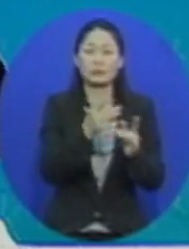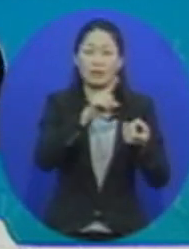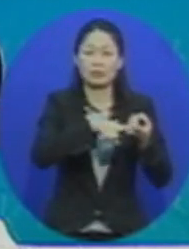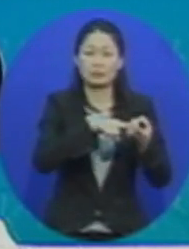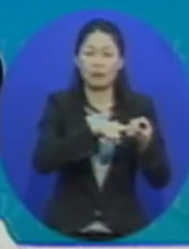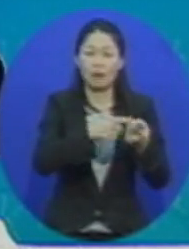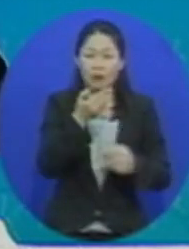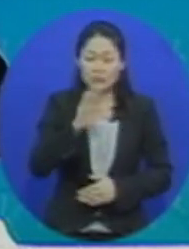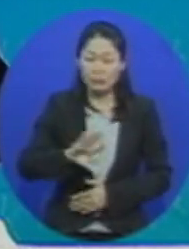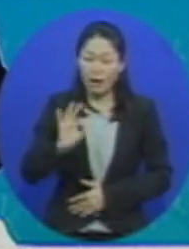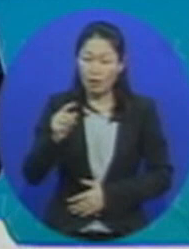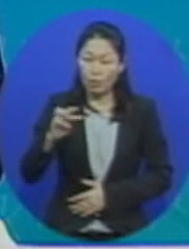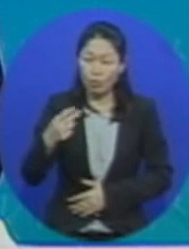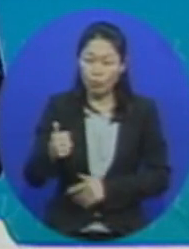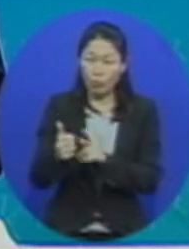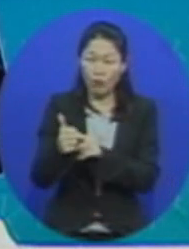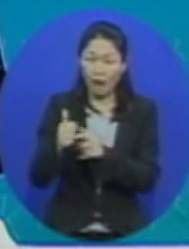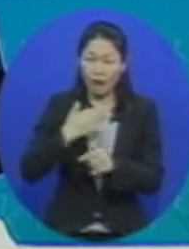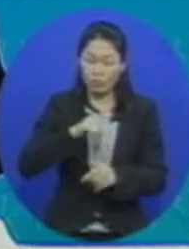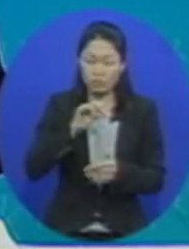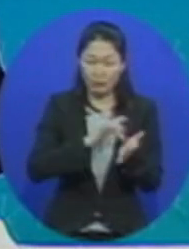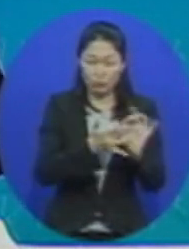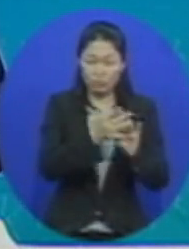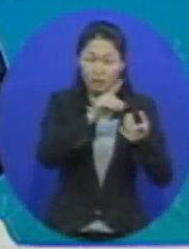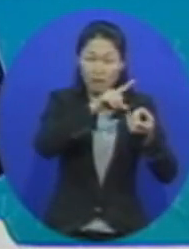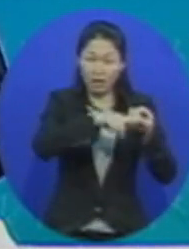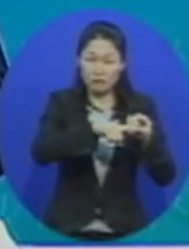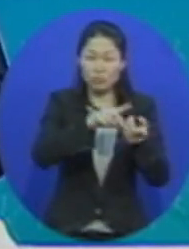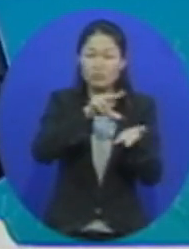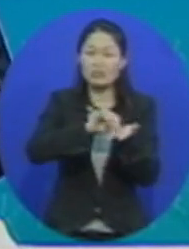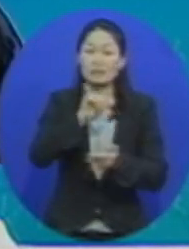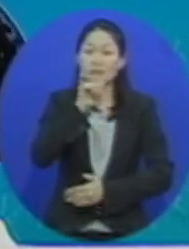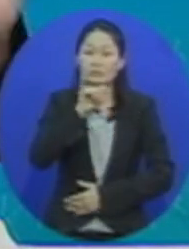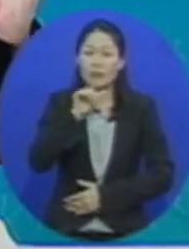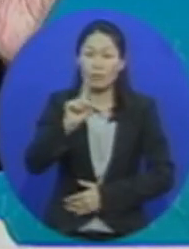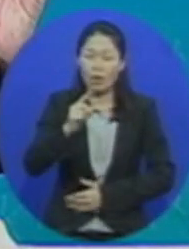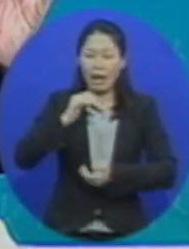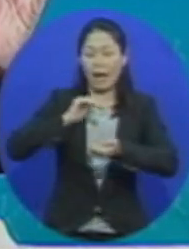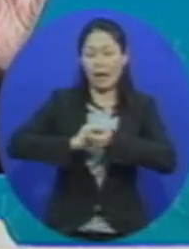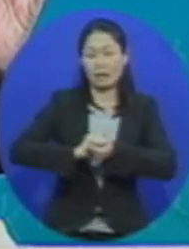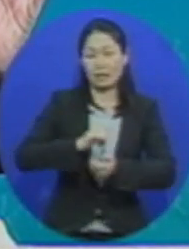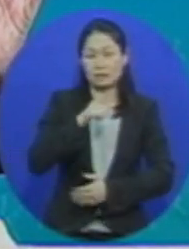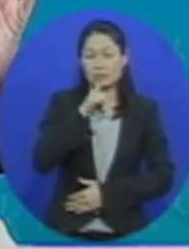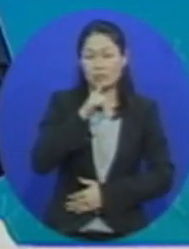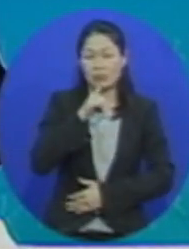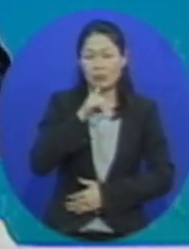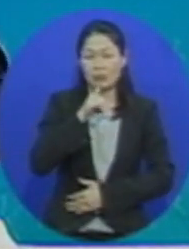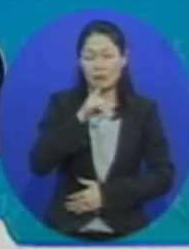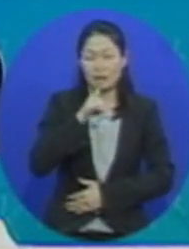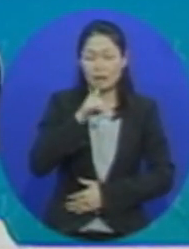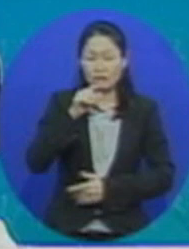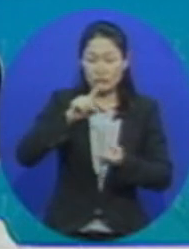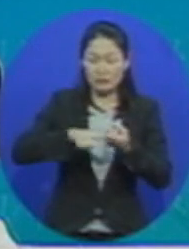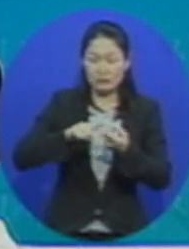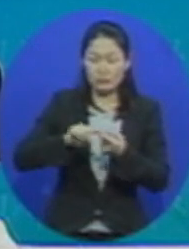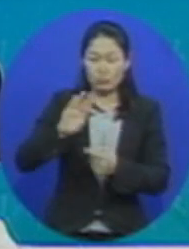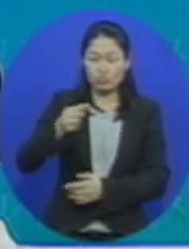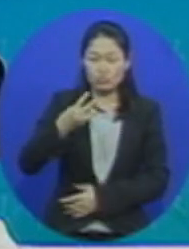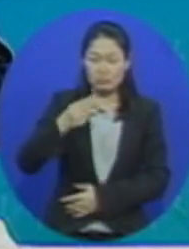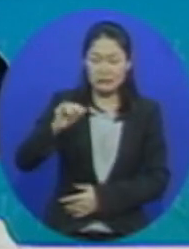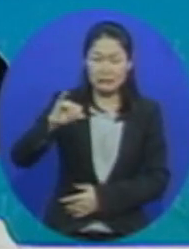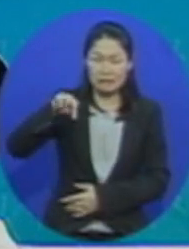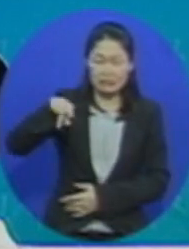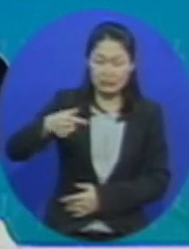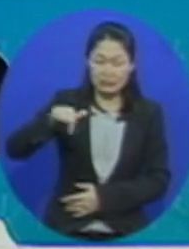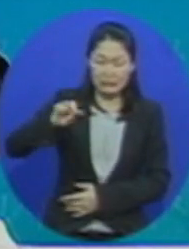아볼로 와 알고 있는 예수님에 대해서는 문제가 있었어요 한계가 있었어요 그걸 브리스길라와 아굴라 가